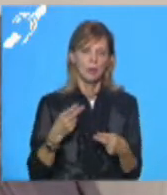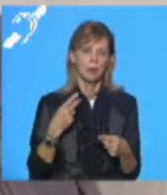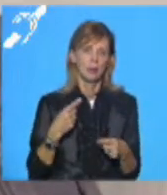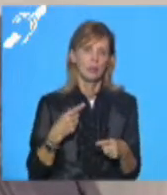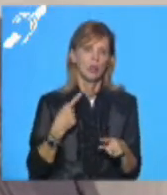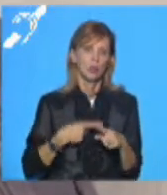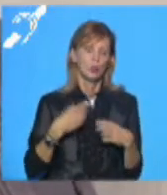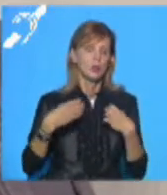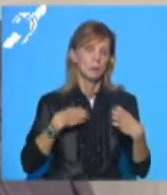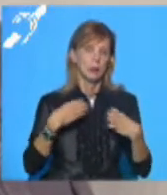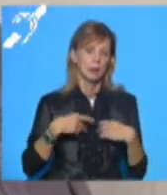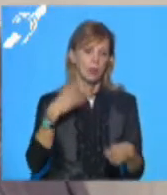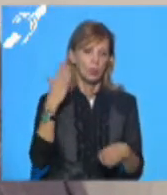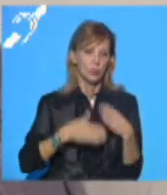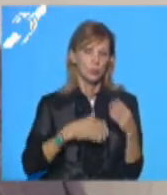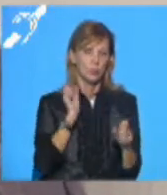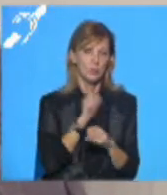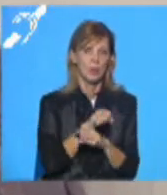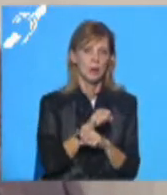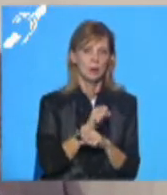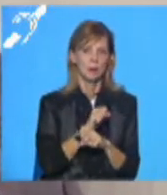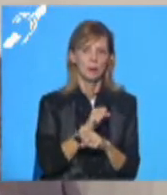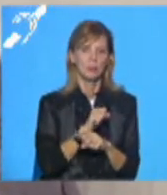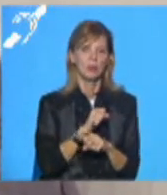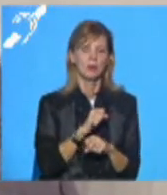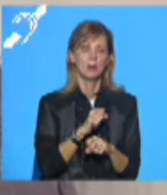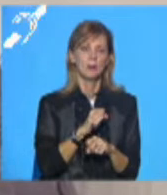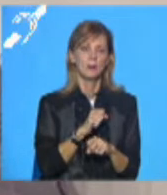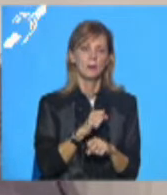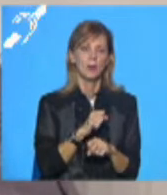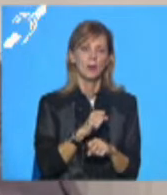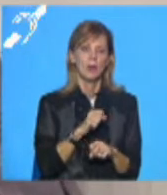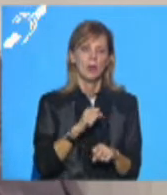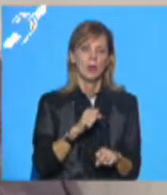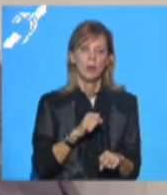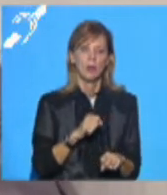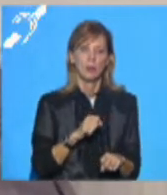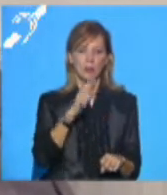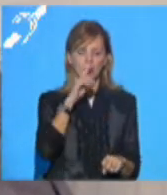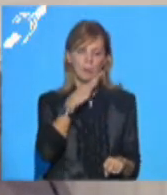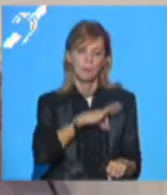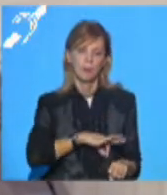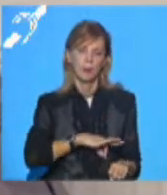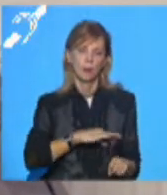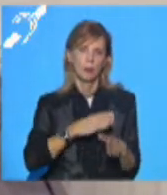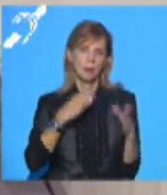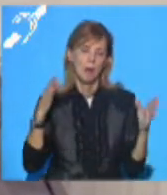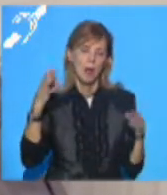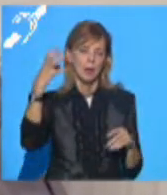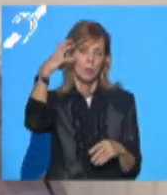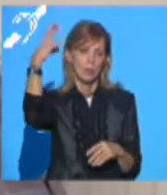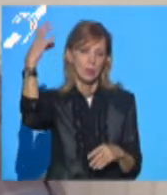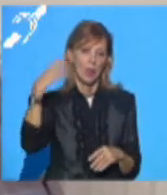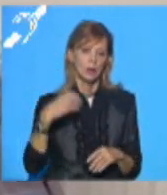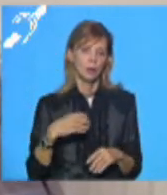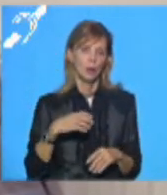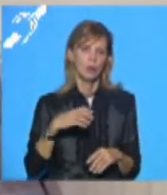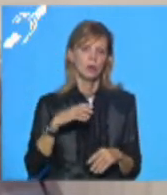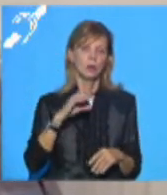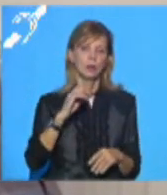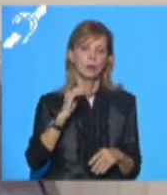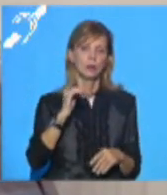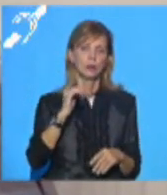în ultima săptămână fiul marelui creator, Liviu